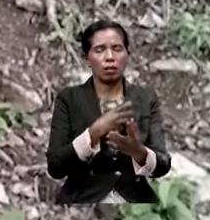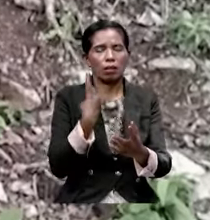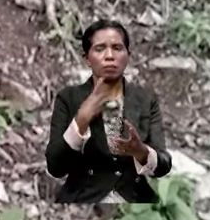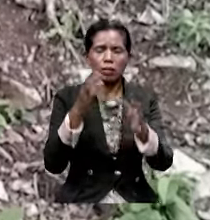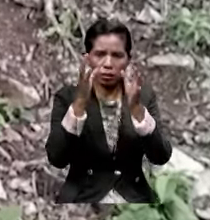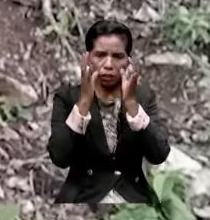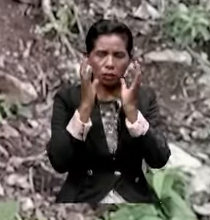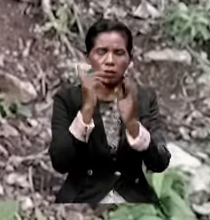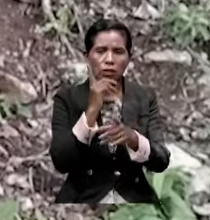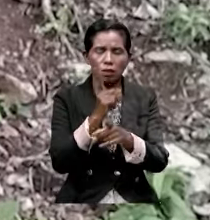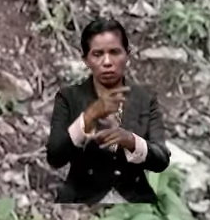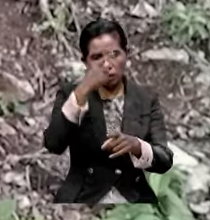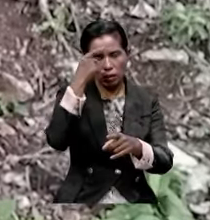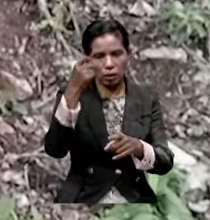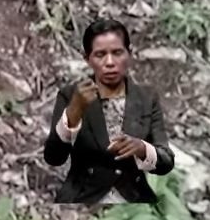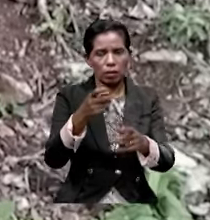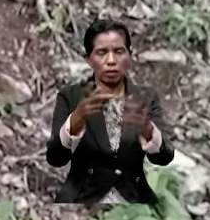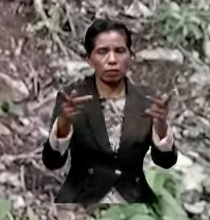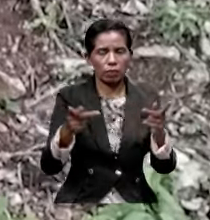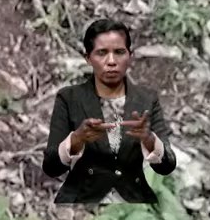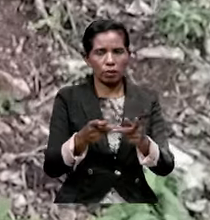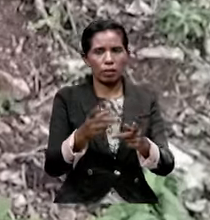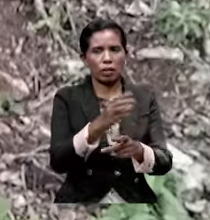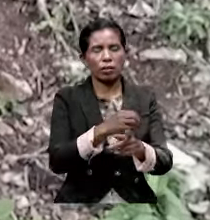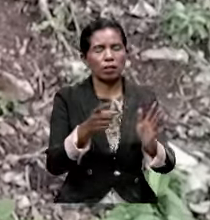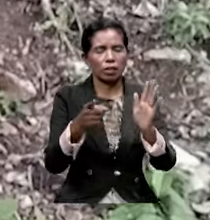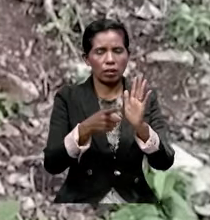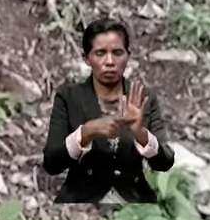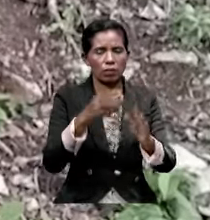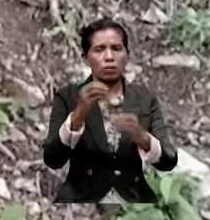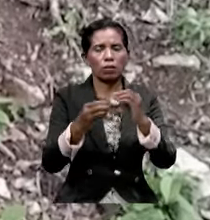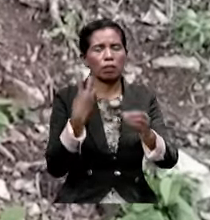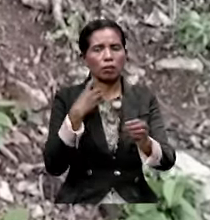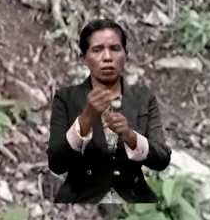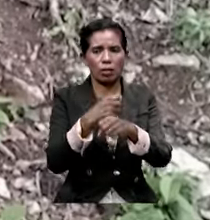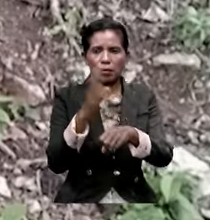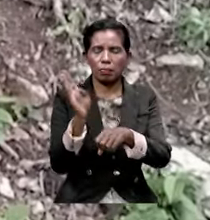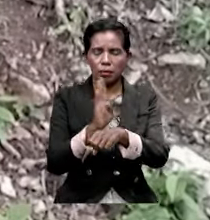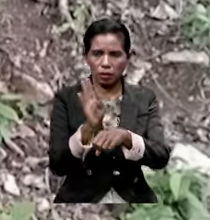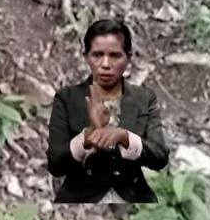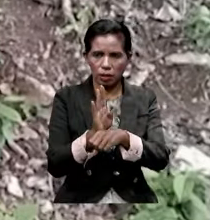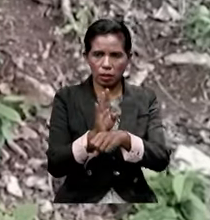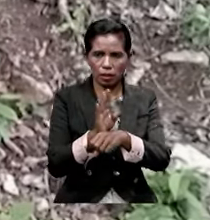tevis tamba faktunya negatif kona ba ami nebe ke atu halu negosiu atu ba